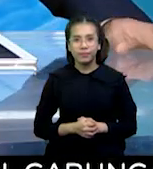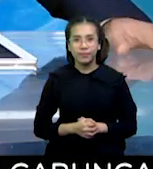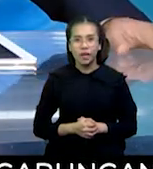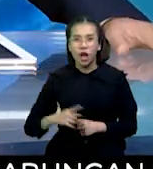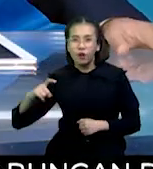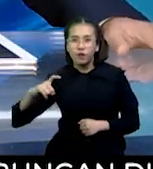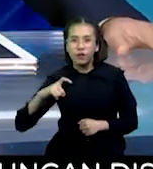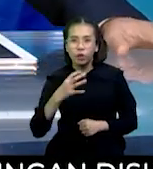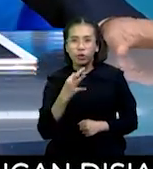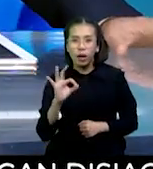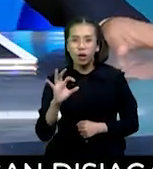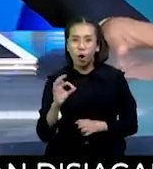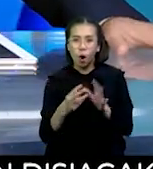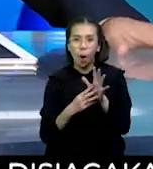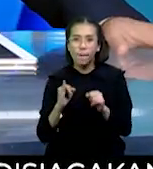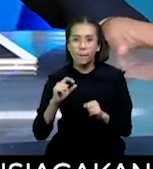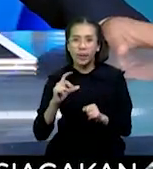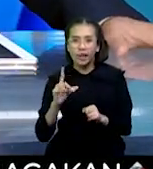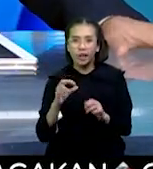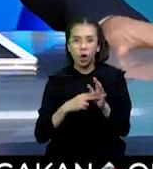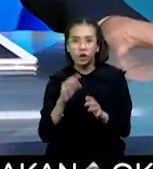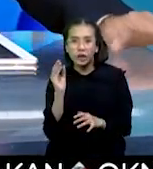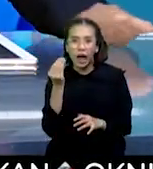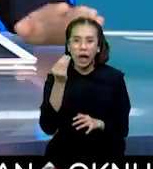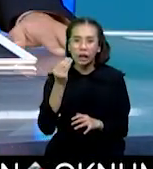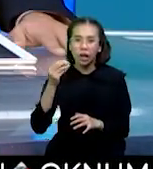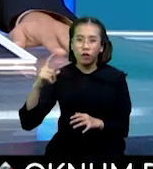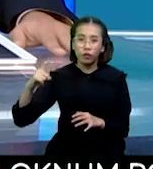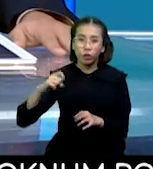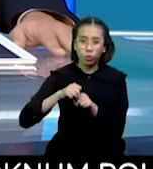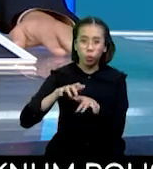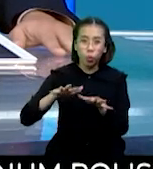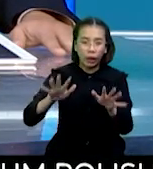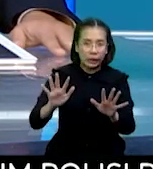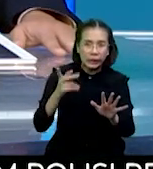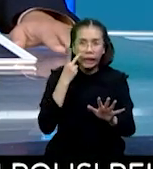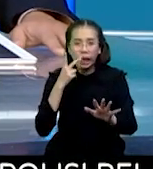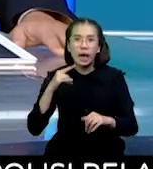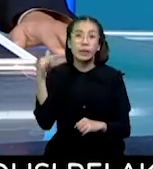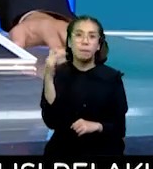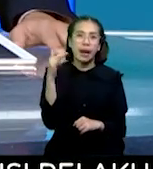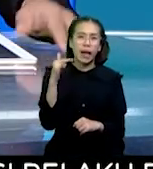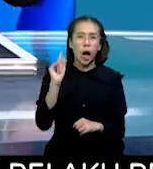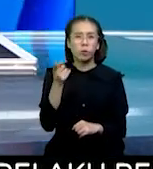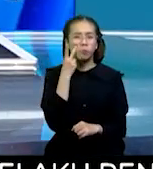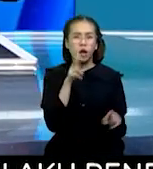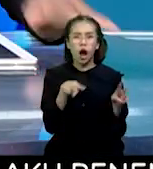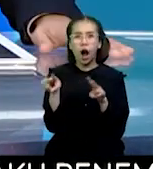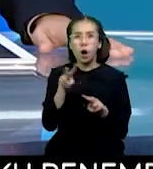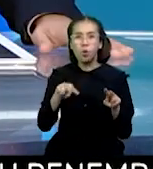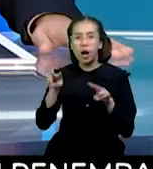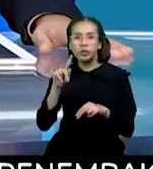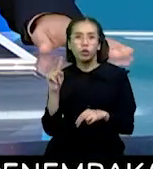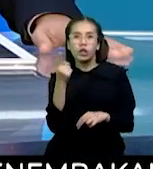Ya, pemirsa, antisipasi masuknya varian baru Omikron, Bandara Soekarno-Hatta memperketat kedatangan internasional. Pihak bandara awasi ketat penumpang dari 11